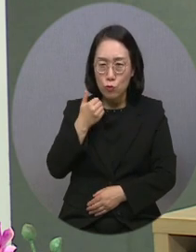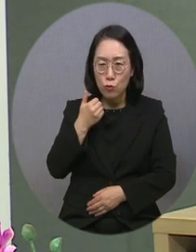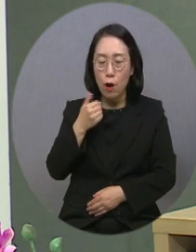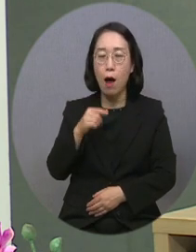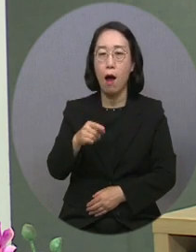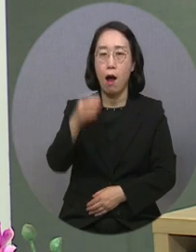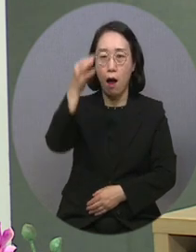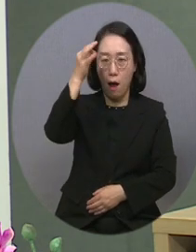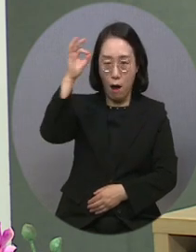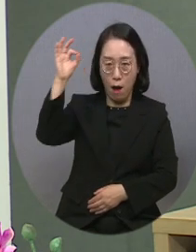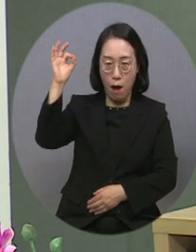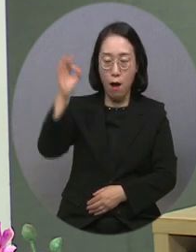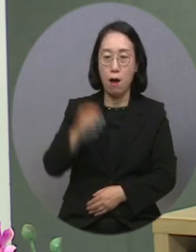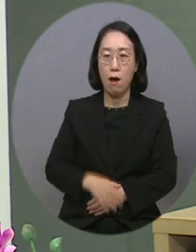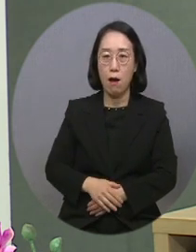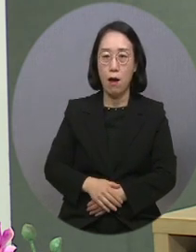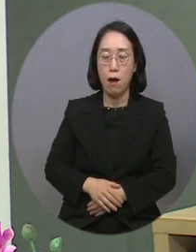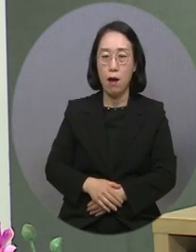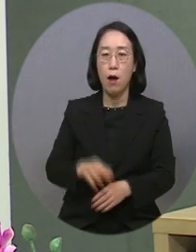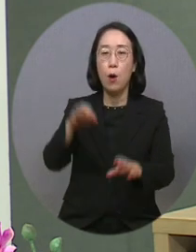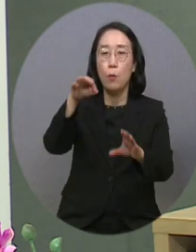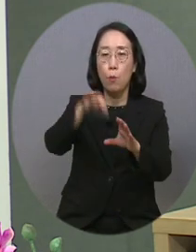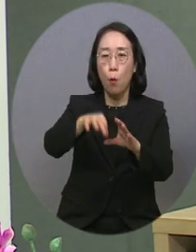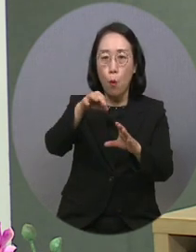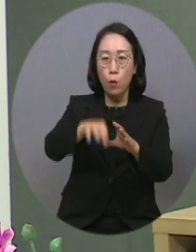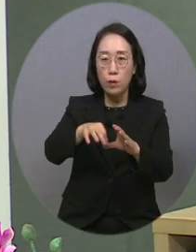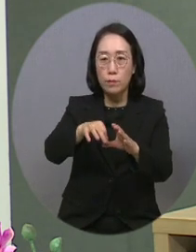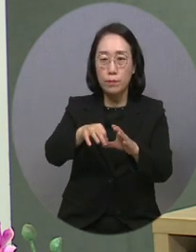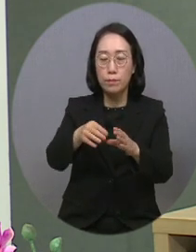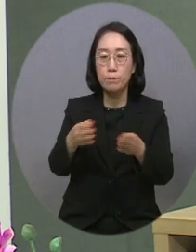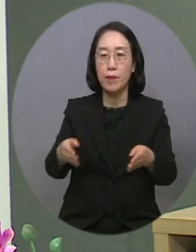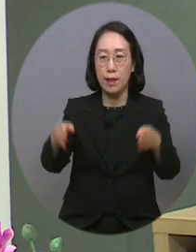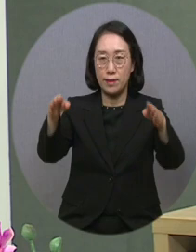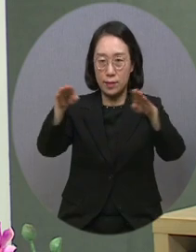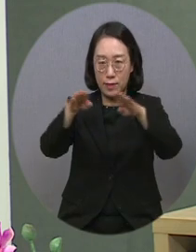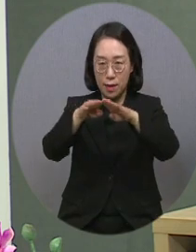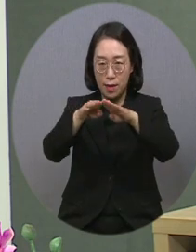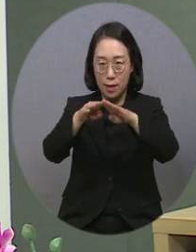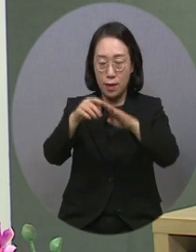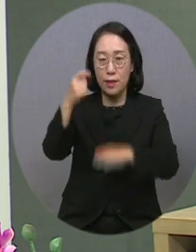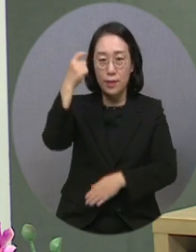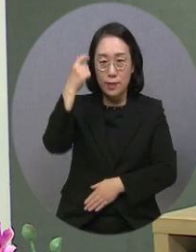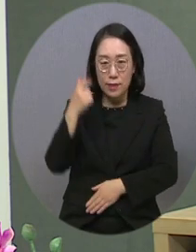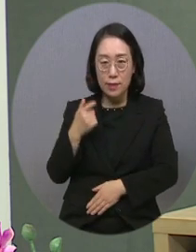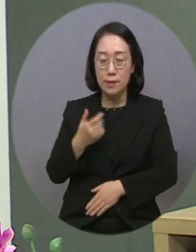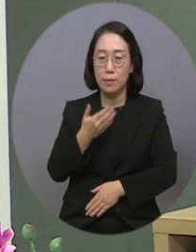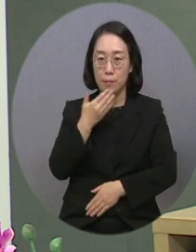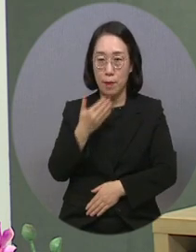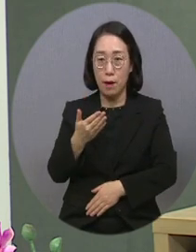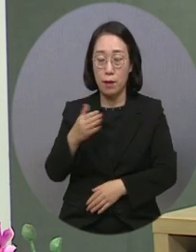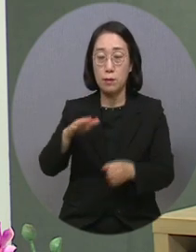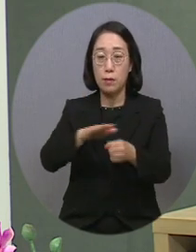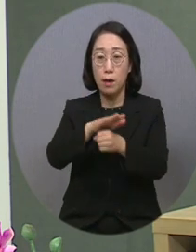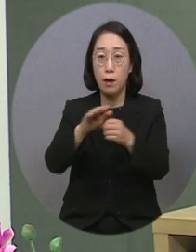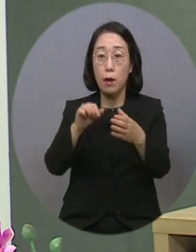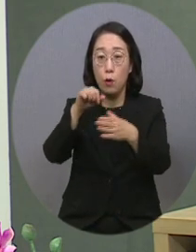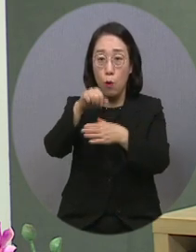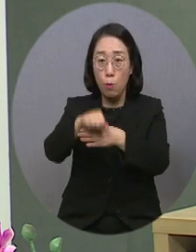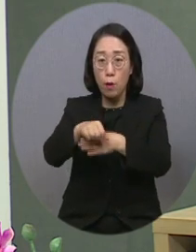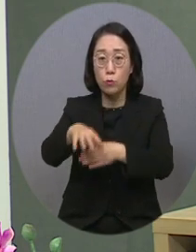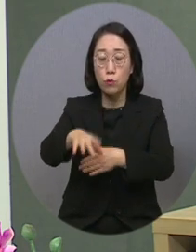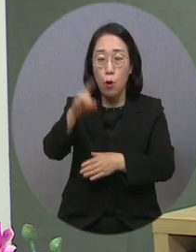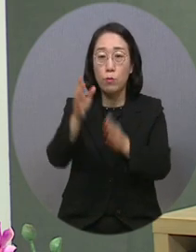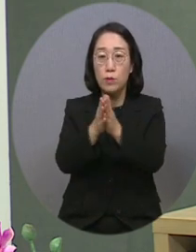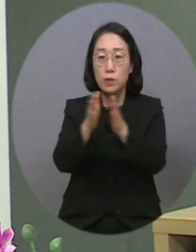하면 자선 모금 단체 이렇게 벌써 인식이 됐어요. 예. 사랑의 열매가 시작된